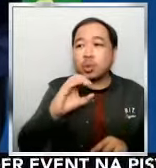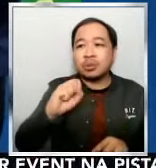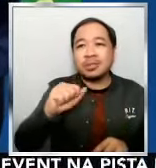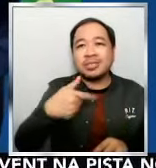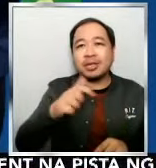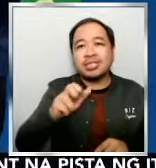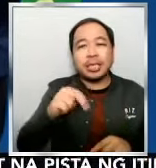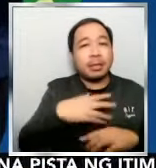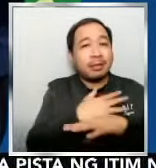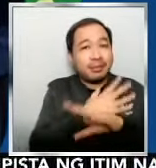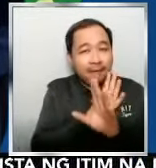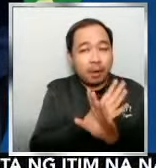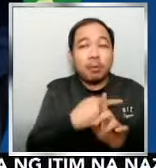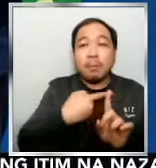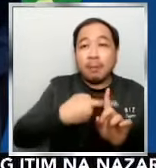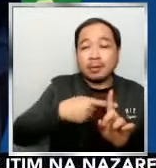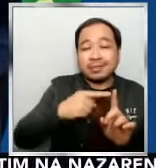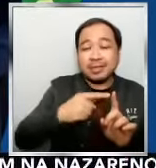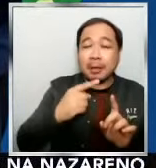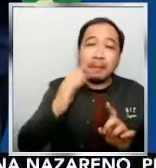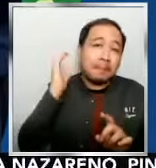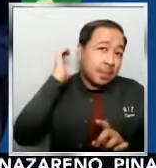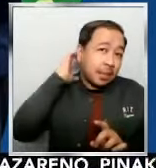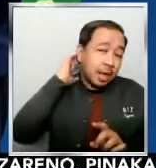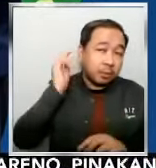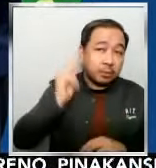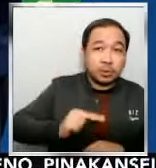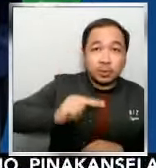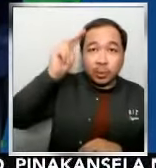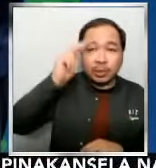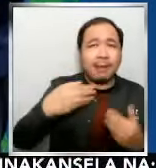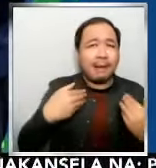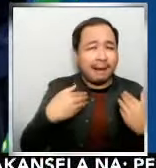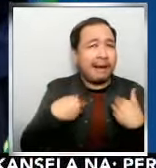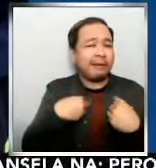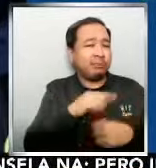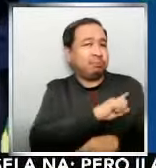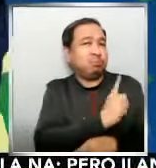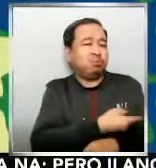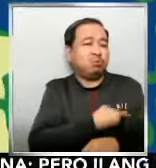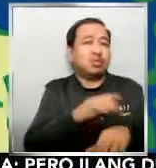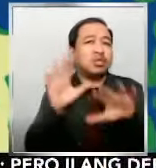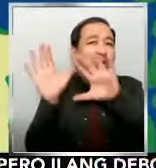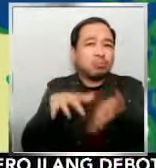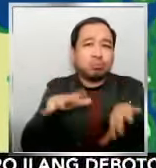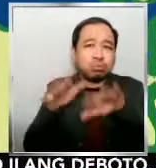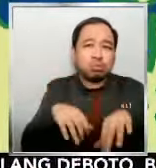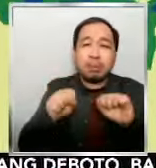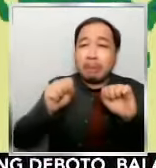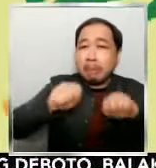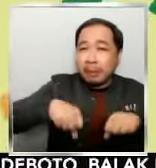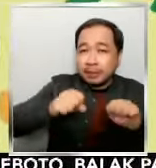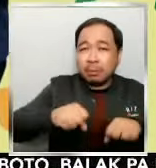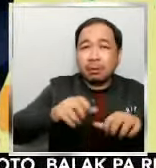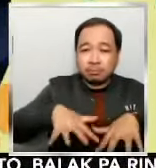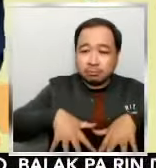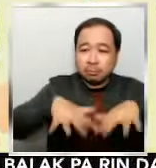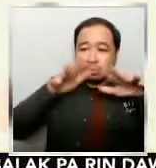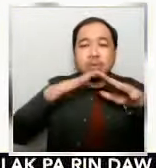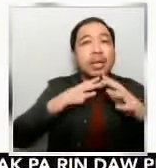Northern Mindanao mga kapuso. May mga malalakas na buhos ng ulan dyan sa Soccsaryen na pwedeng magdulot ng baha at